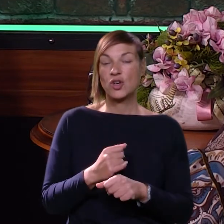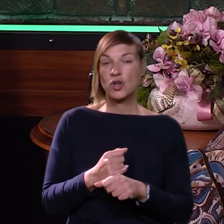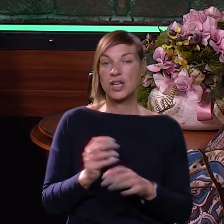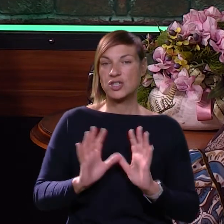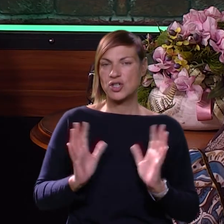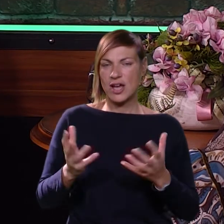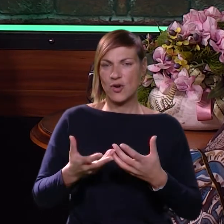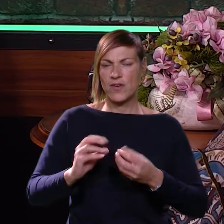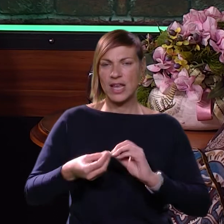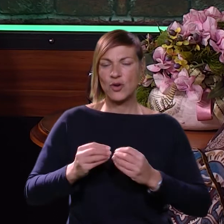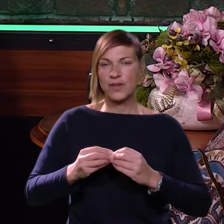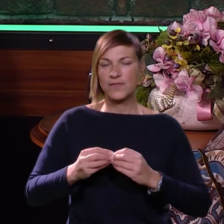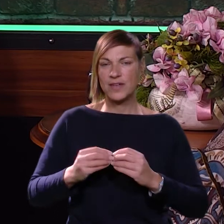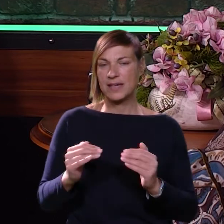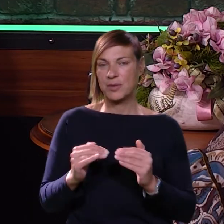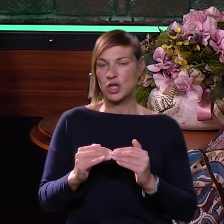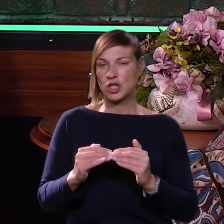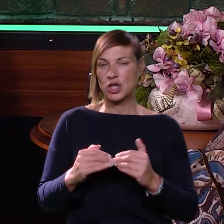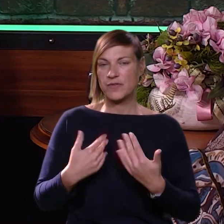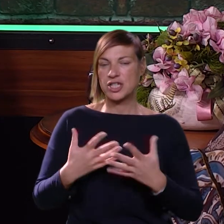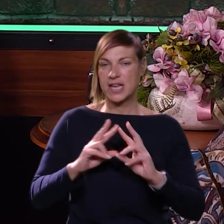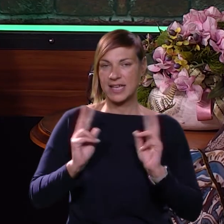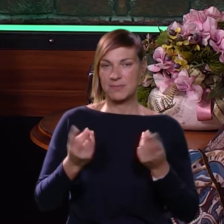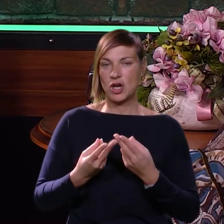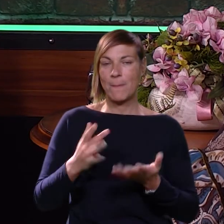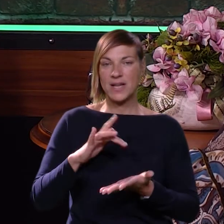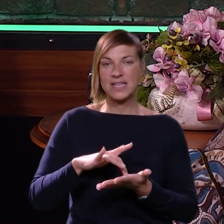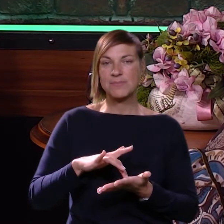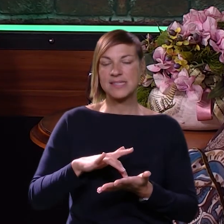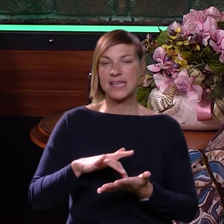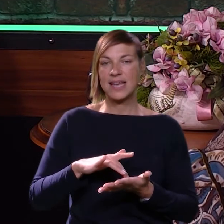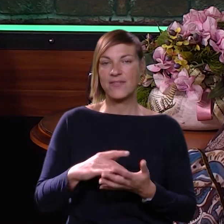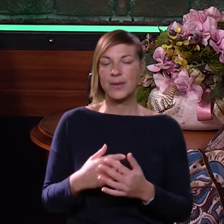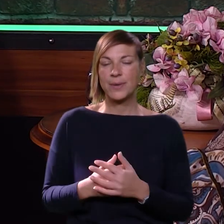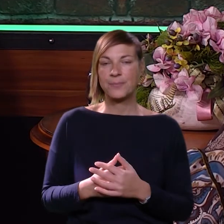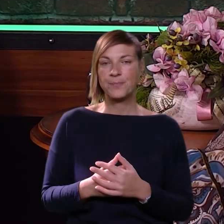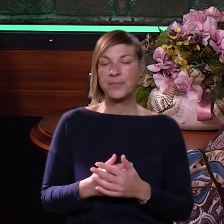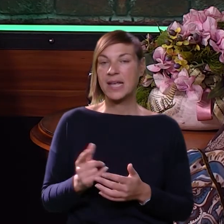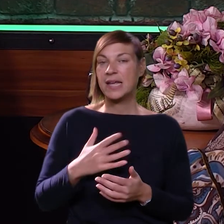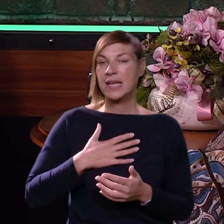Ako radiš u nekakvoj velikoj korporaciji, odgovaraš nekakvim globalnim ciljevima.